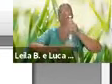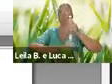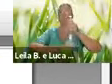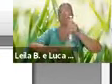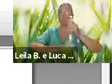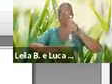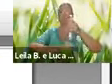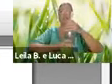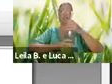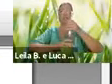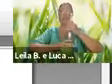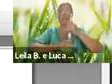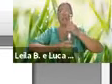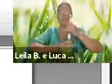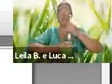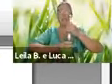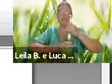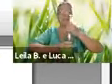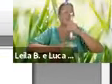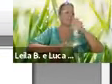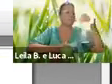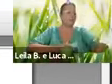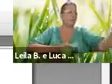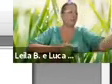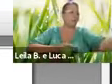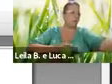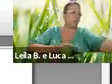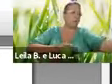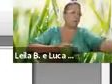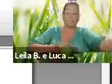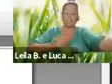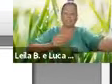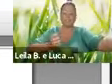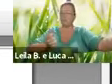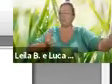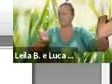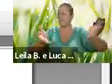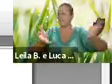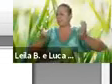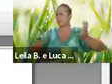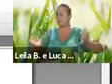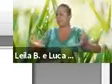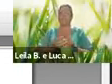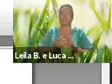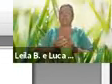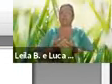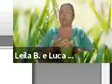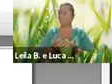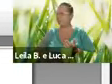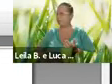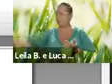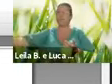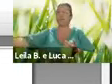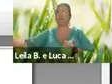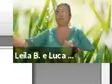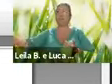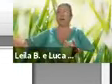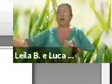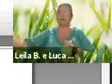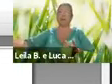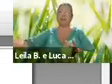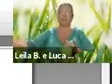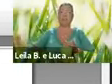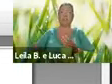prendiamo una bottiglia, avrà la forma della bottiglia. Se prendiamo un vasetto, una cosa, sarà la forma su una